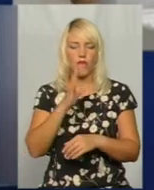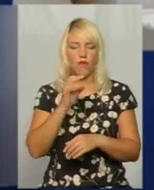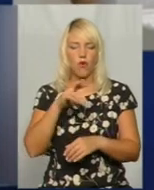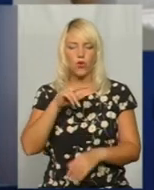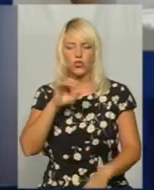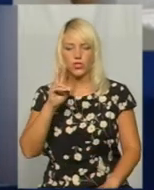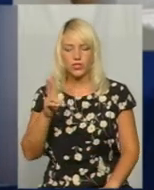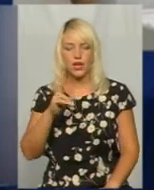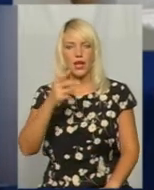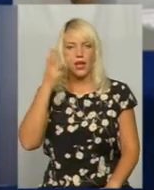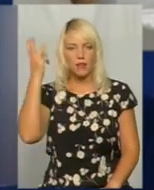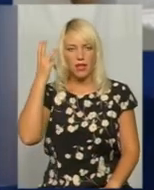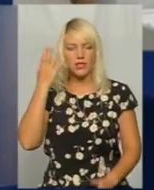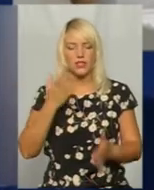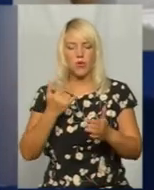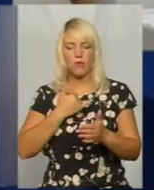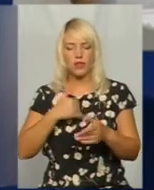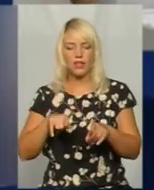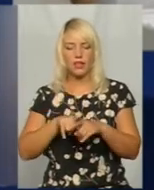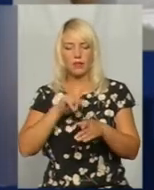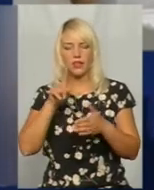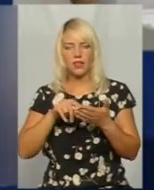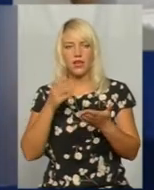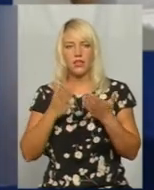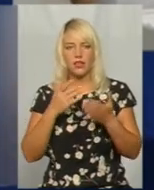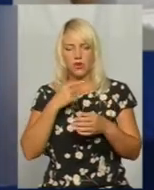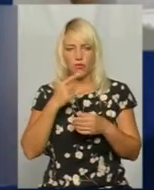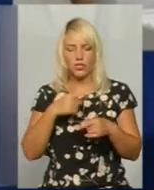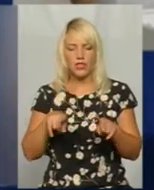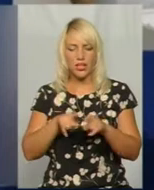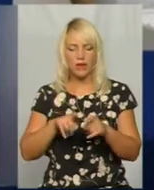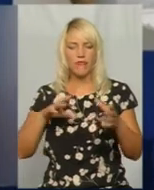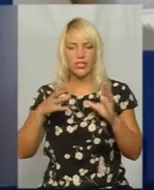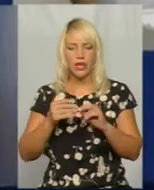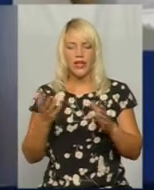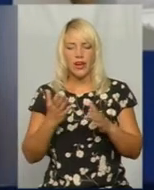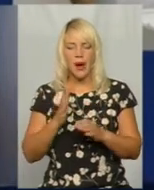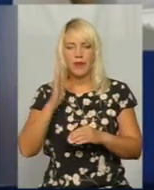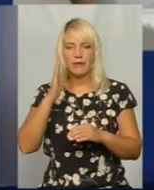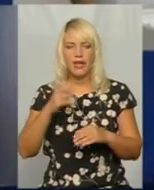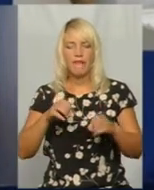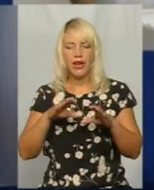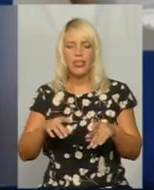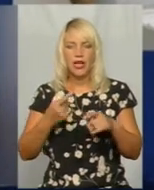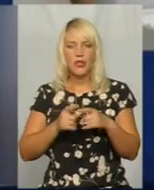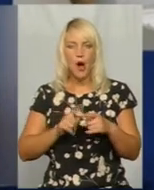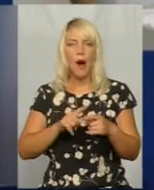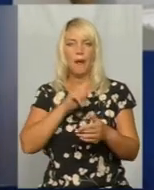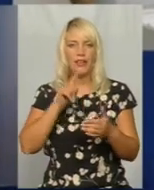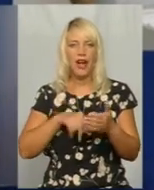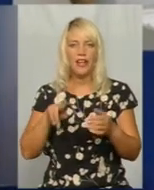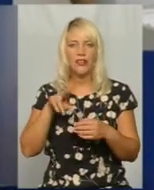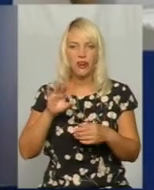-Хмельницький. В мене питання, якщо погоджується з даним висновком, яка перспектива вирішення даного питання щодо встановлення